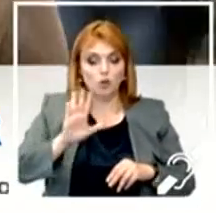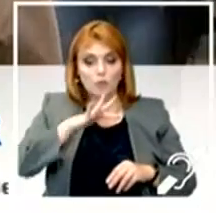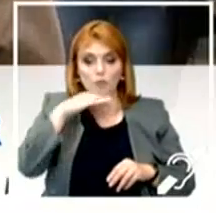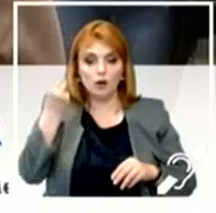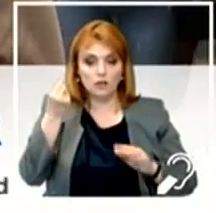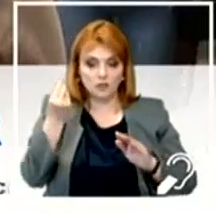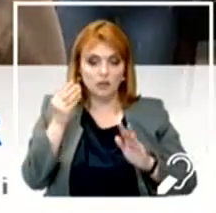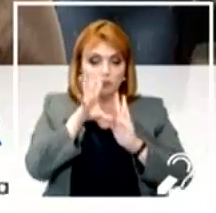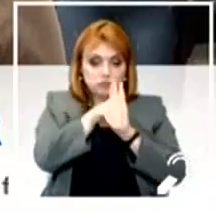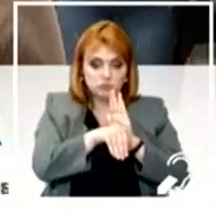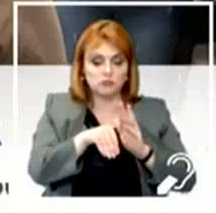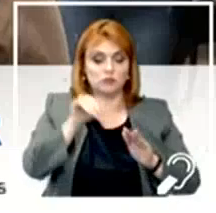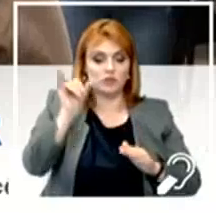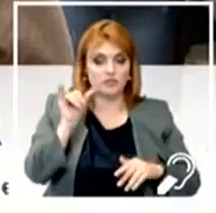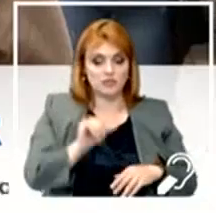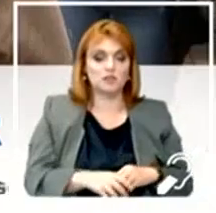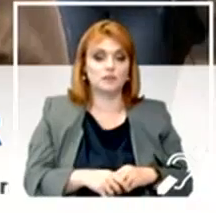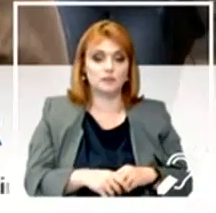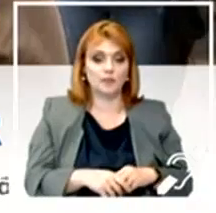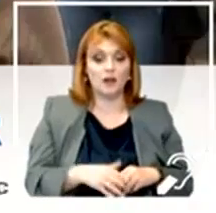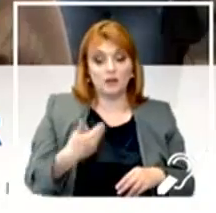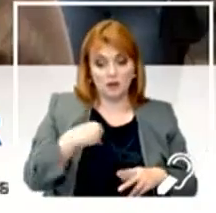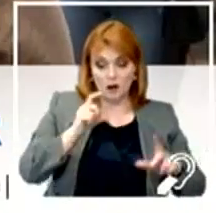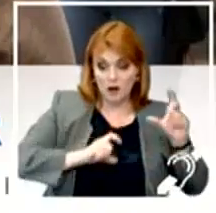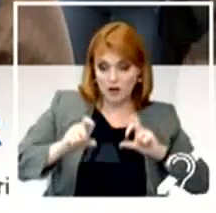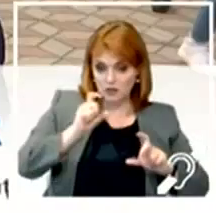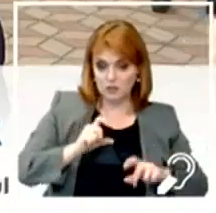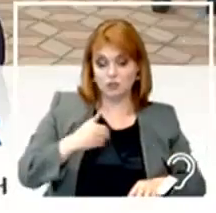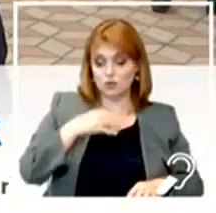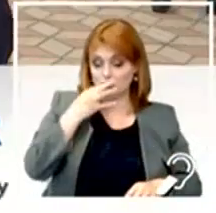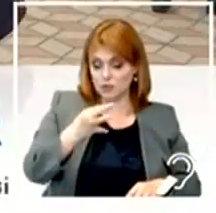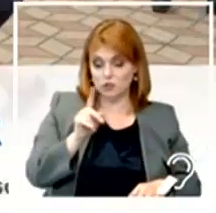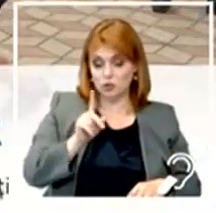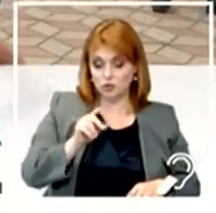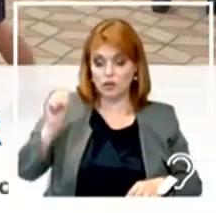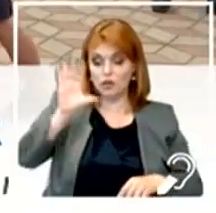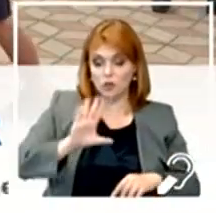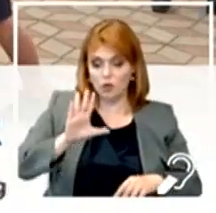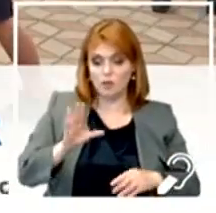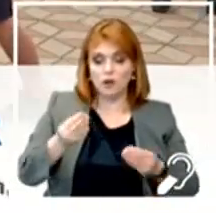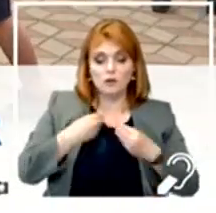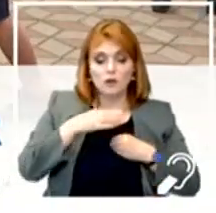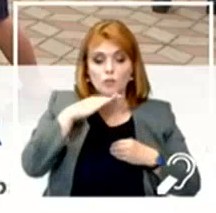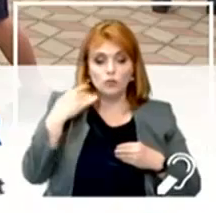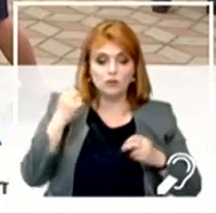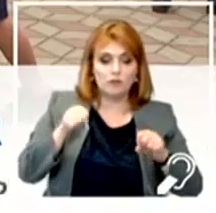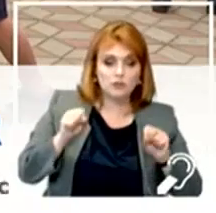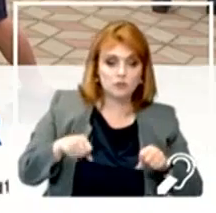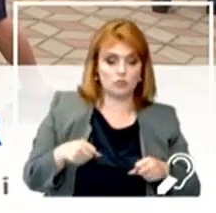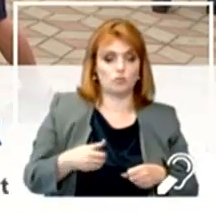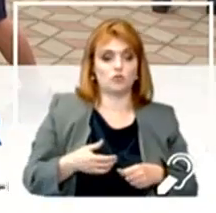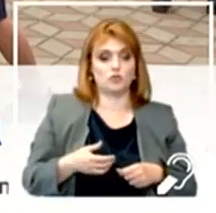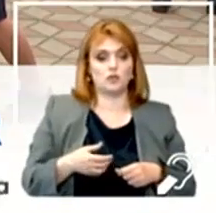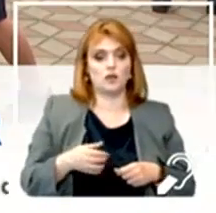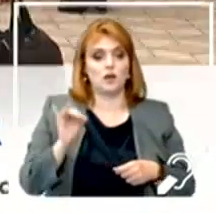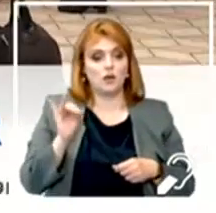facultăților. Din perspectiva unui student, aș spune că Uniunea Europeană oferă multe facilități pe care studenții pot să le